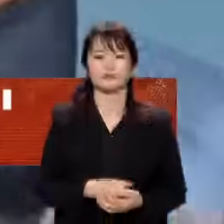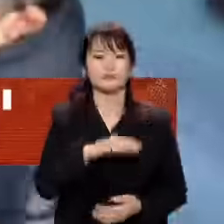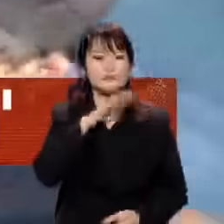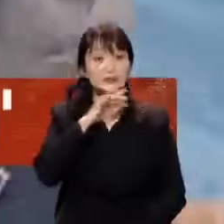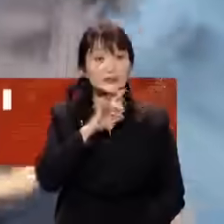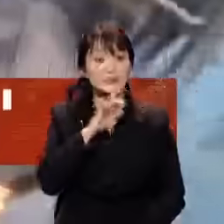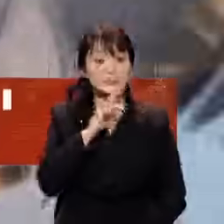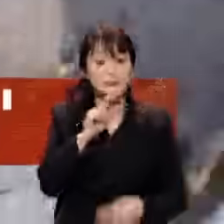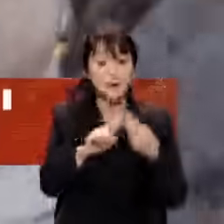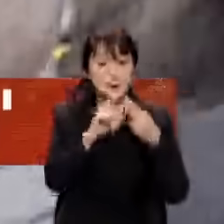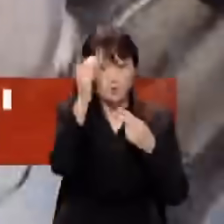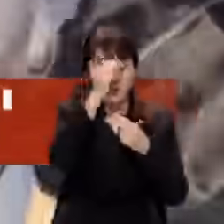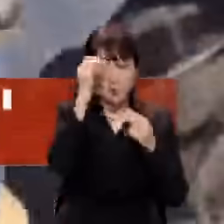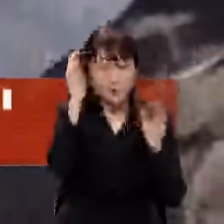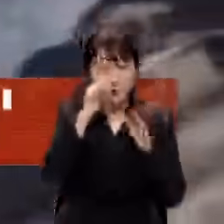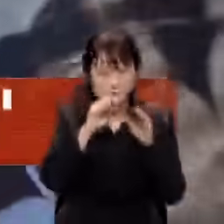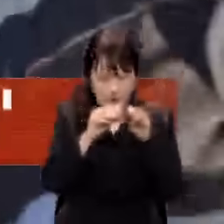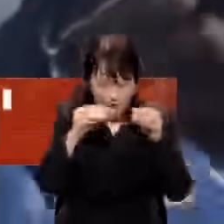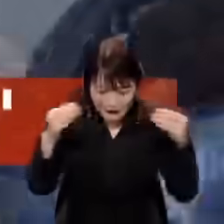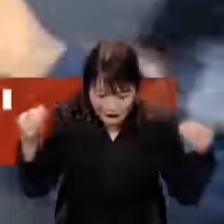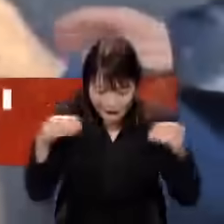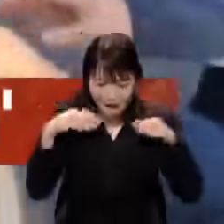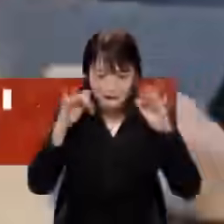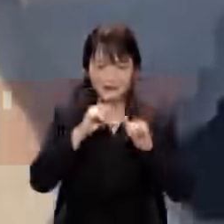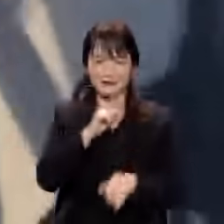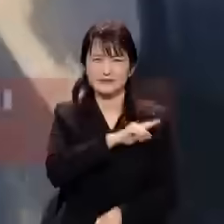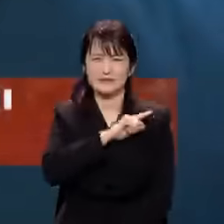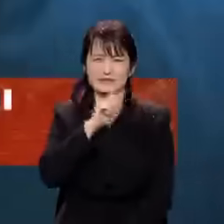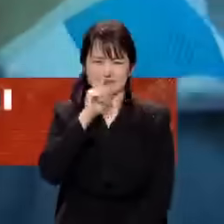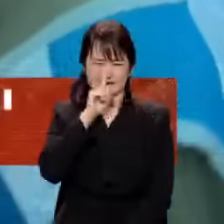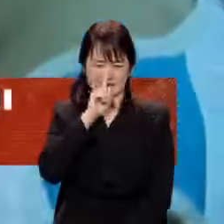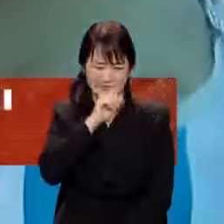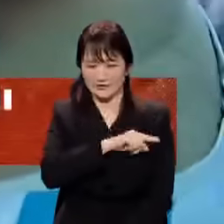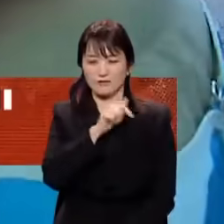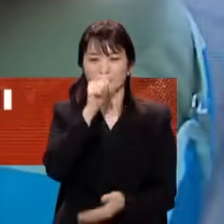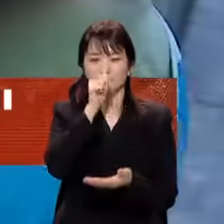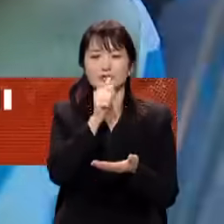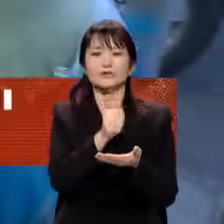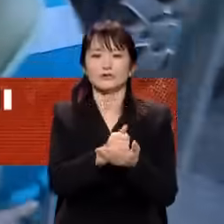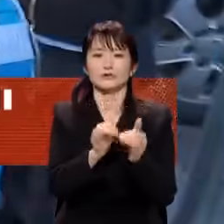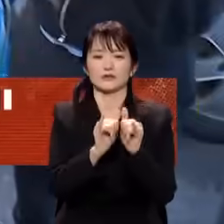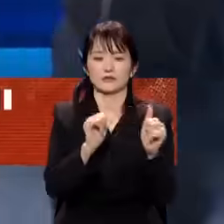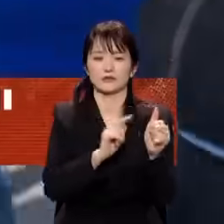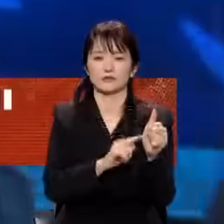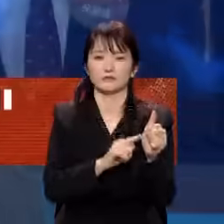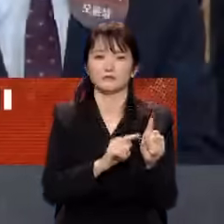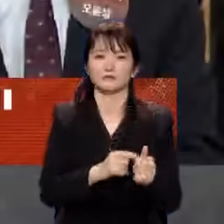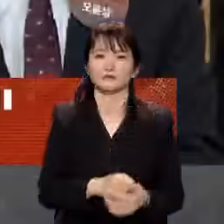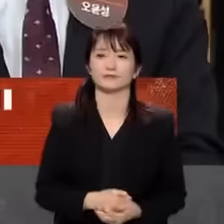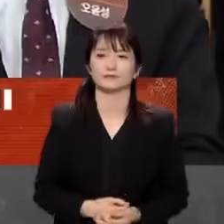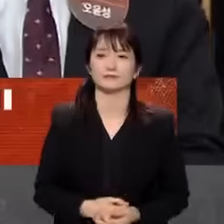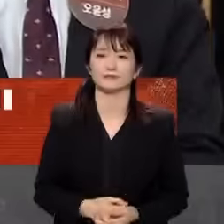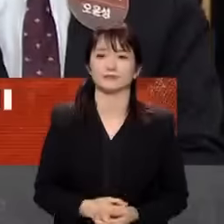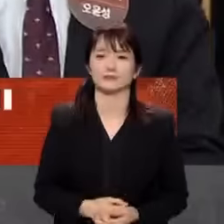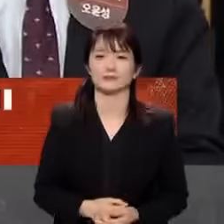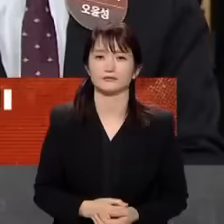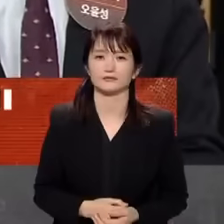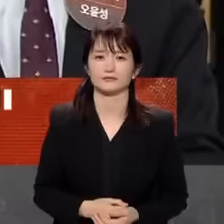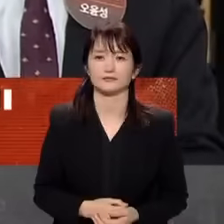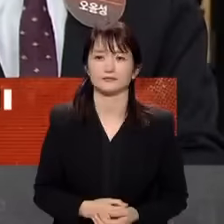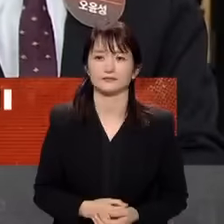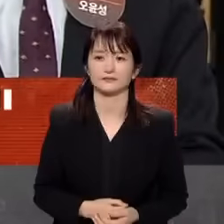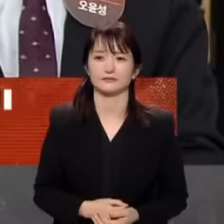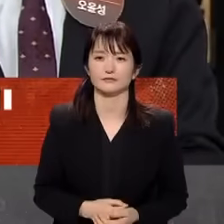청소년이지 성인 중에서 아주 악질 범죄에 뺨을 치는 그런 그 범행을 갖다 한 것이거든요. 그런데 지금 얘기 나오는